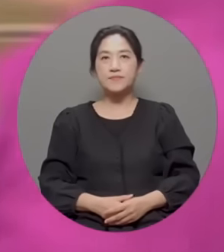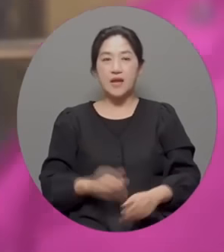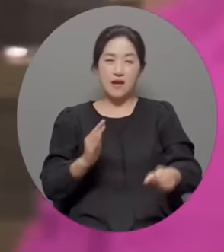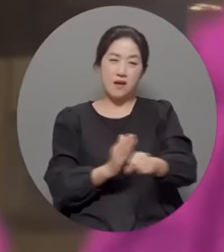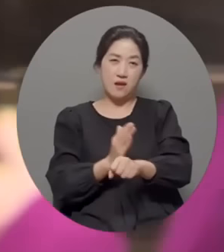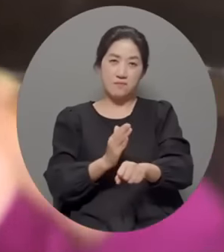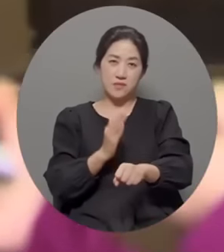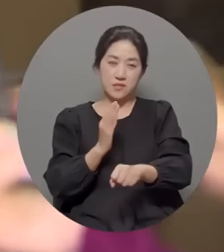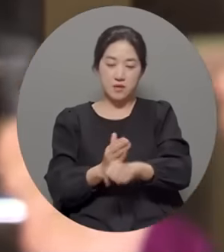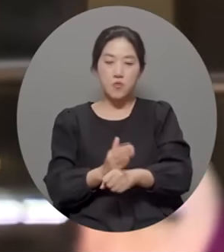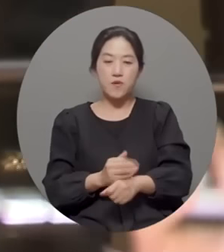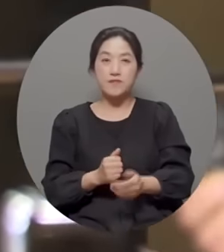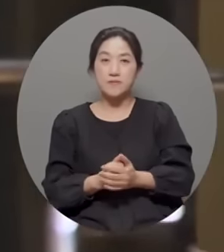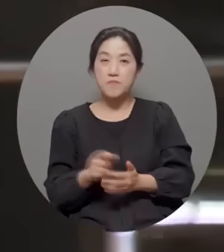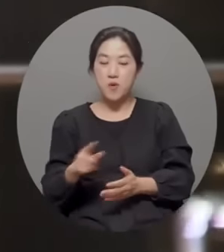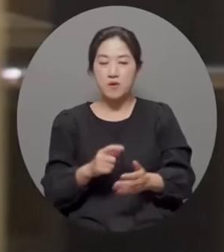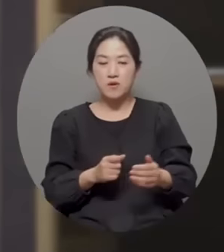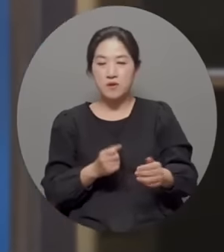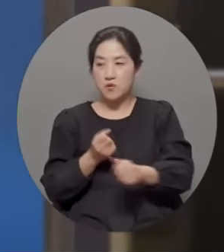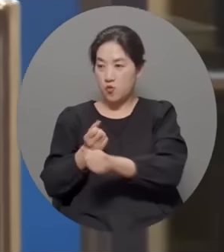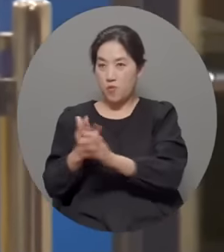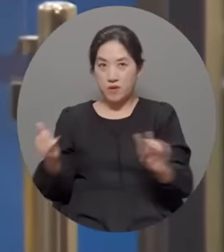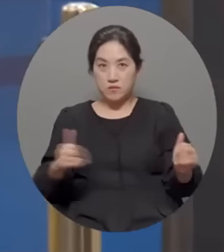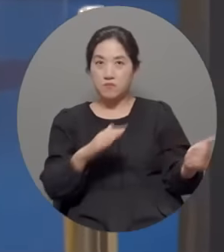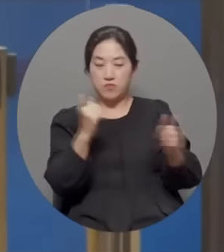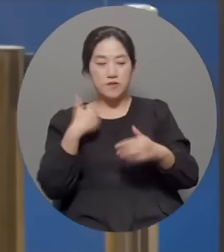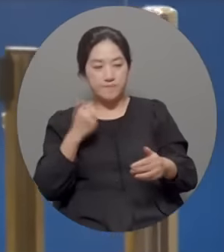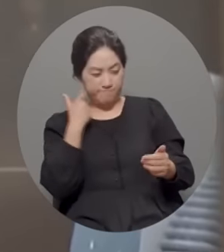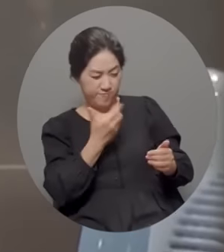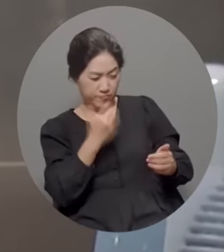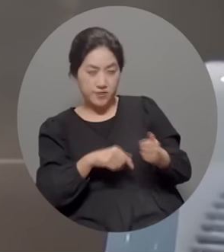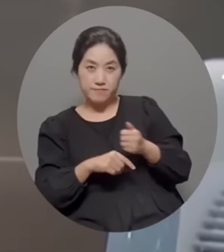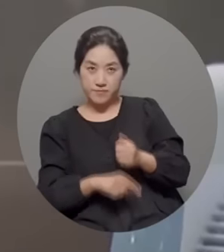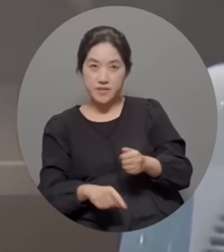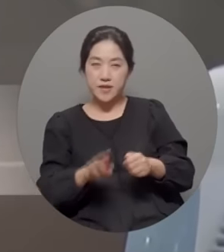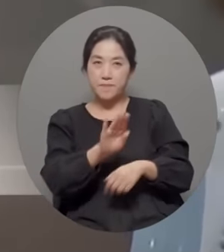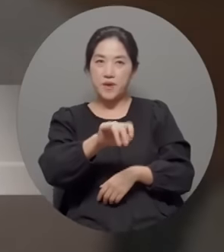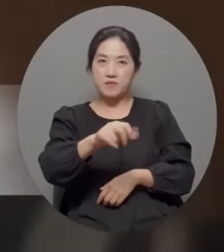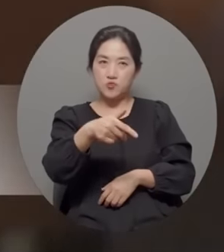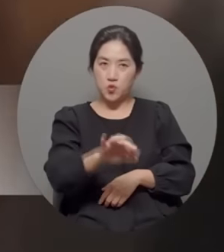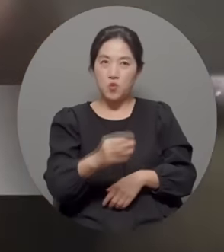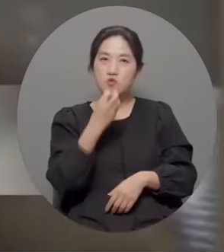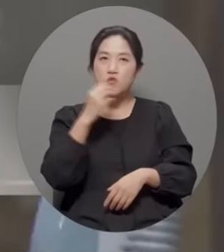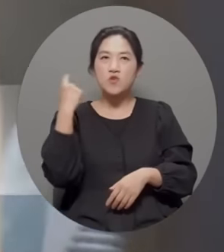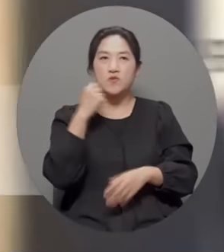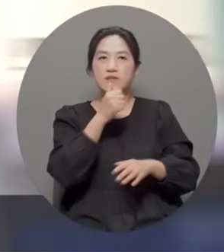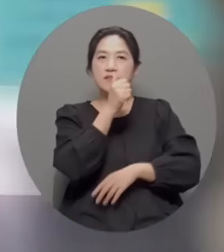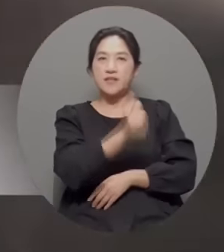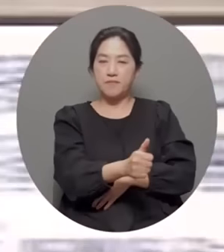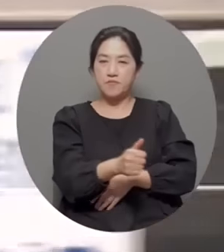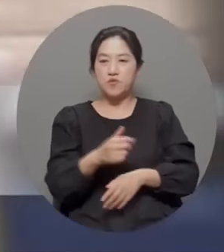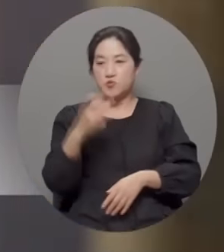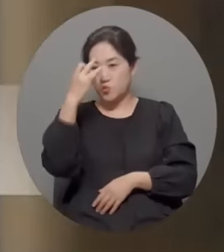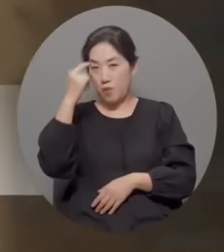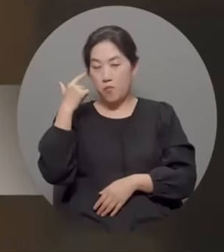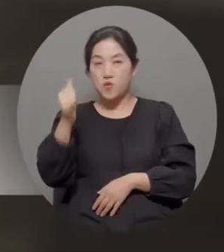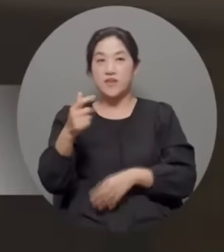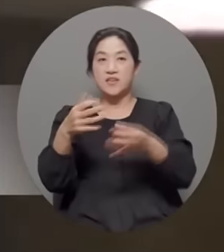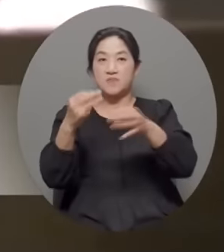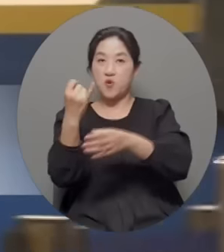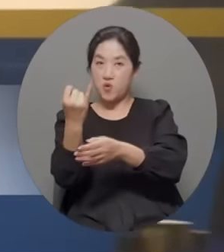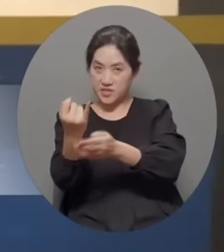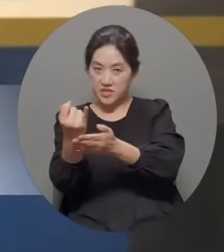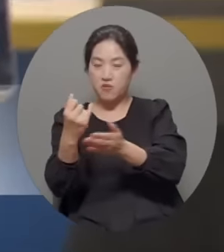9시간가량 고발인 조사를 받은 서울의 소리 백은종 대표. 최재형 목사가 김건희 여사에게 한 유력 인사를 대통령